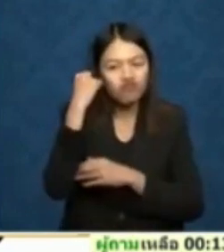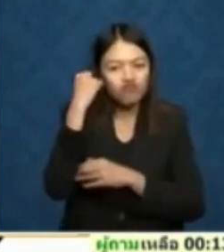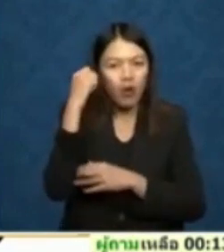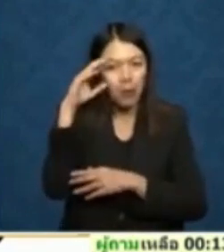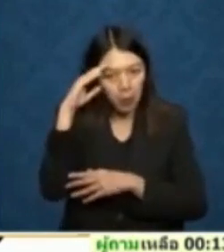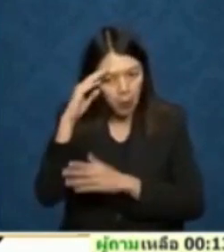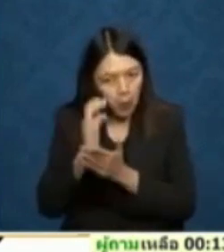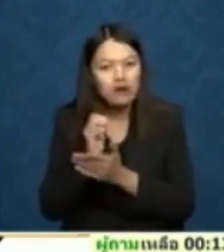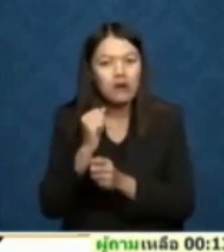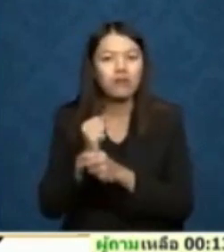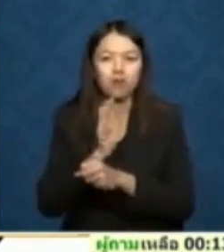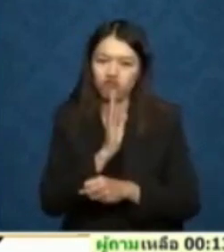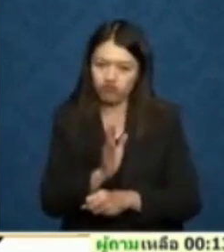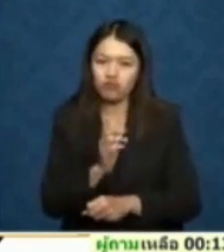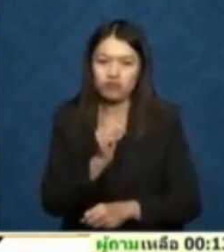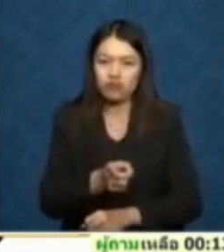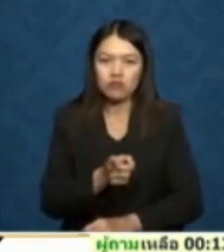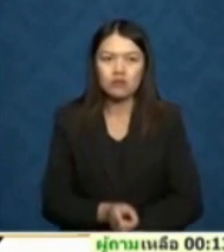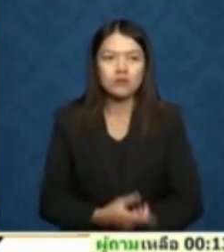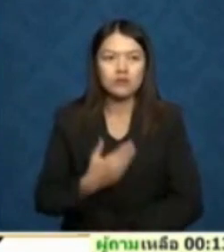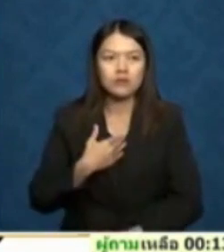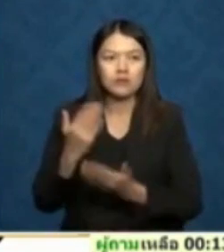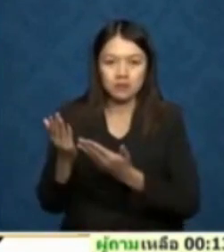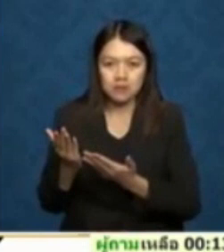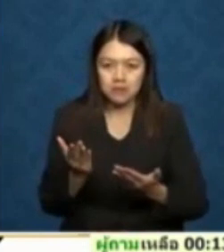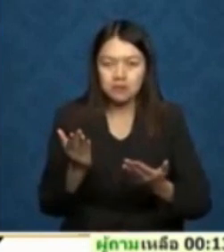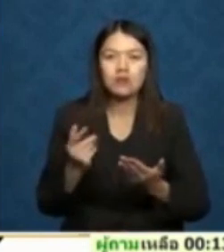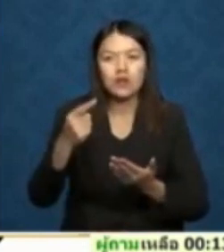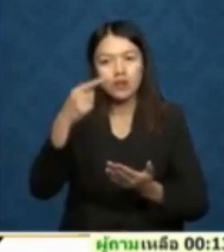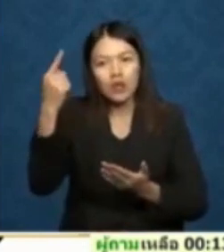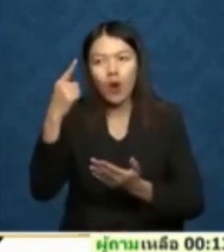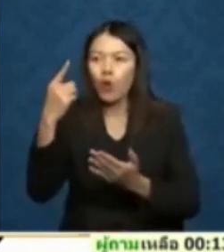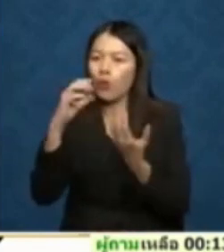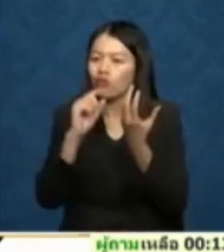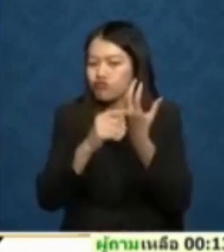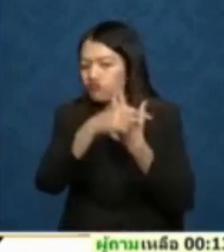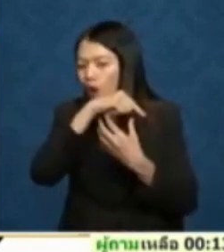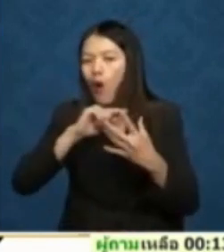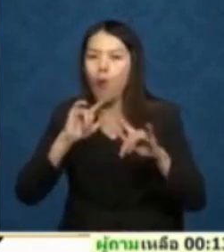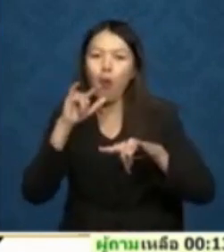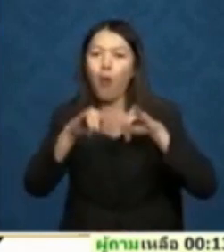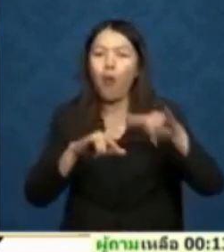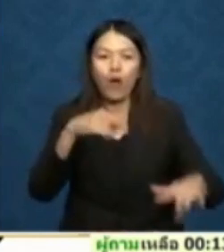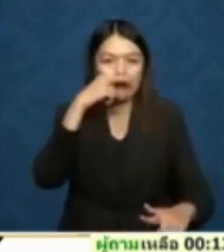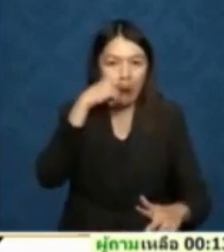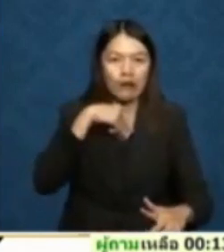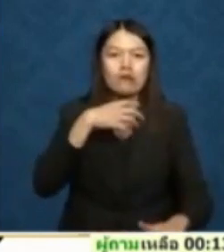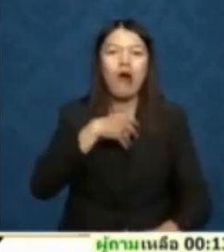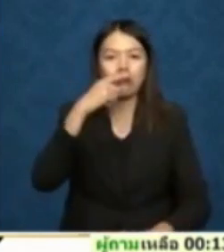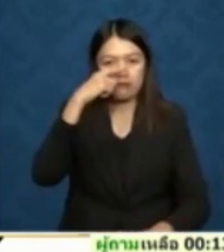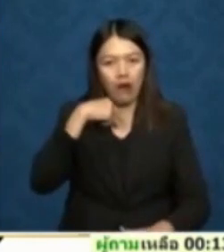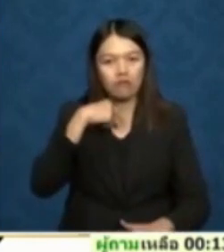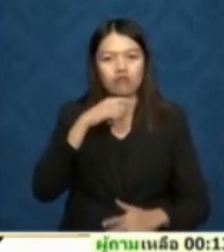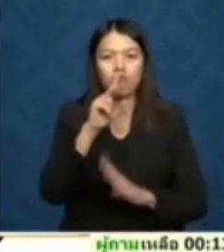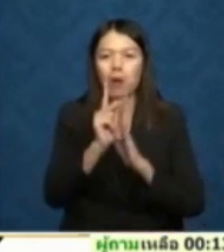ครั้งพวกเรายินดีต้อนรับนักธุรกิจและนักท่องเที่ยวจากทั่วทุกมุมโลกครับและก็ยังเชื่ออีกครับว่าทุกคนอยากให้ประเทศไทยมี